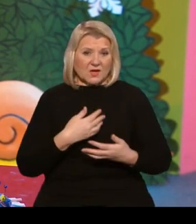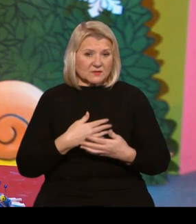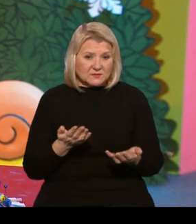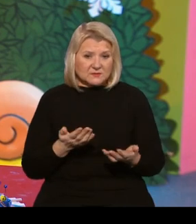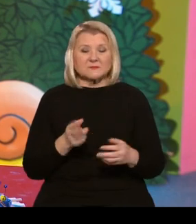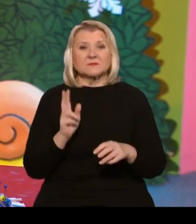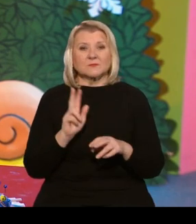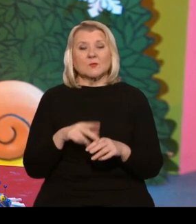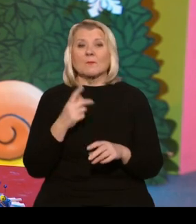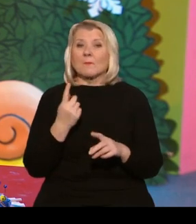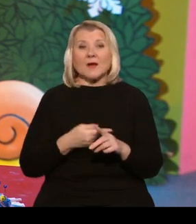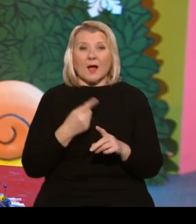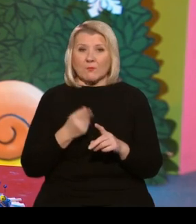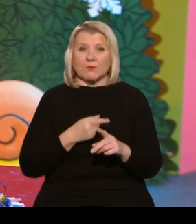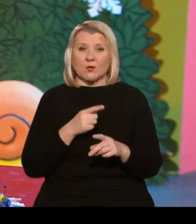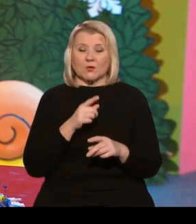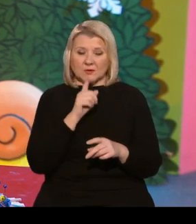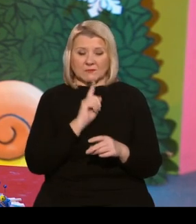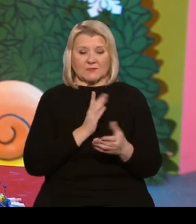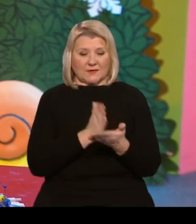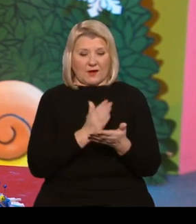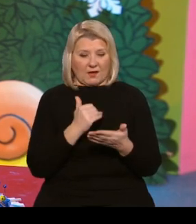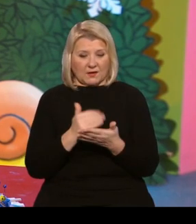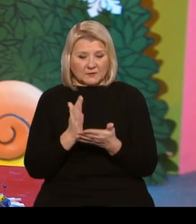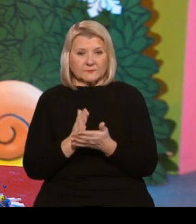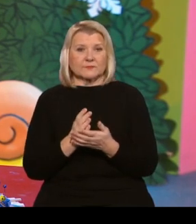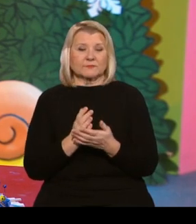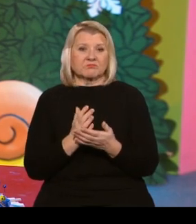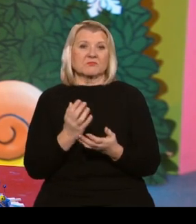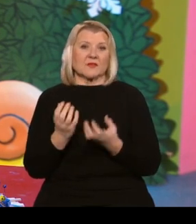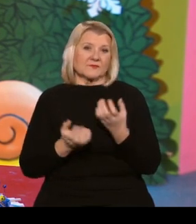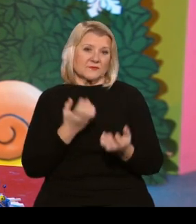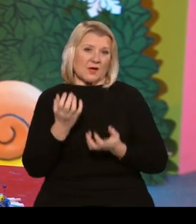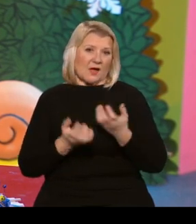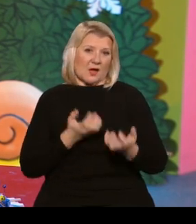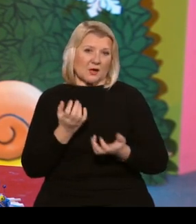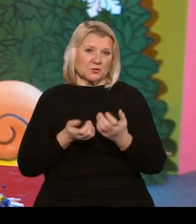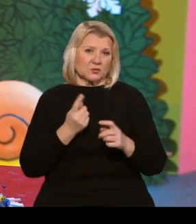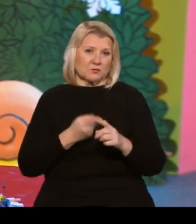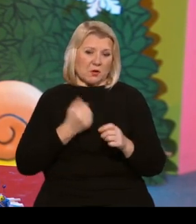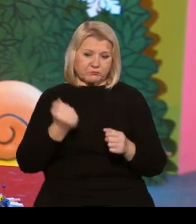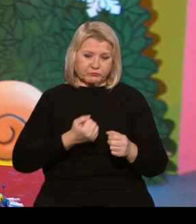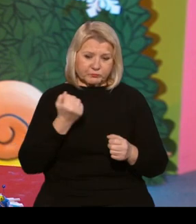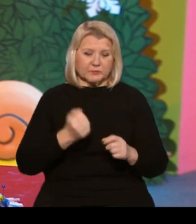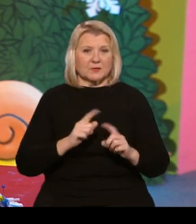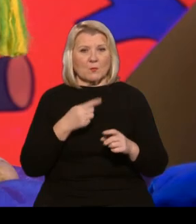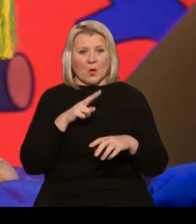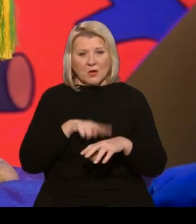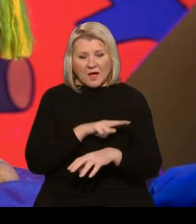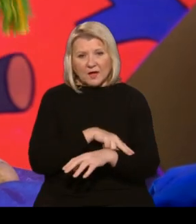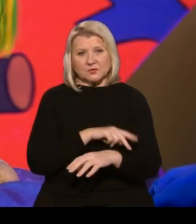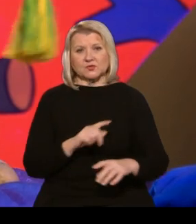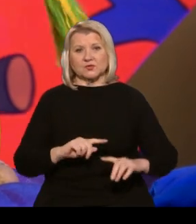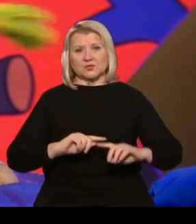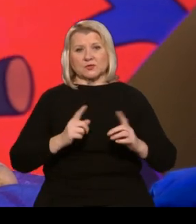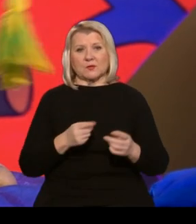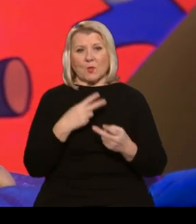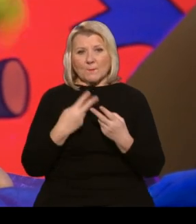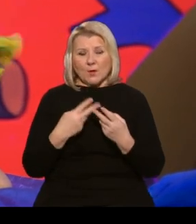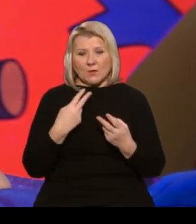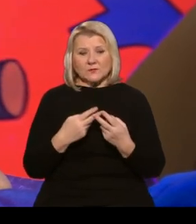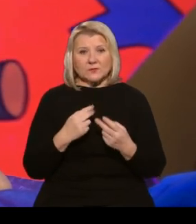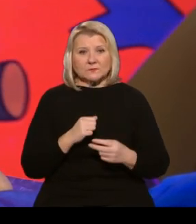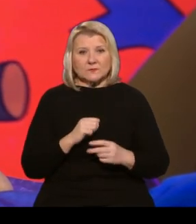brambory pěkně nakrájet, uvařit a udělat si z nich třeba šťouchané brambory, bramborovou kaši, bramboračku.